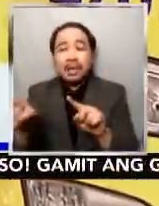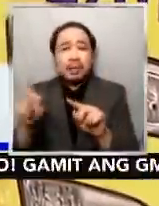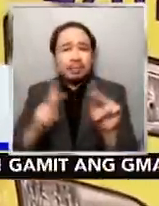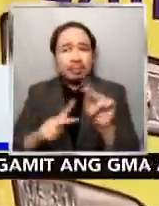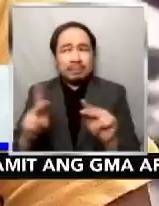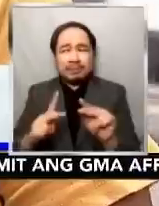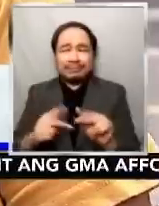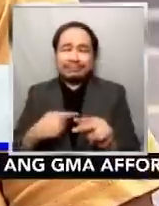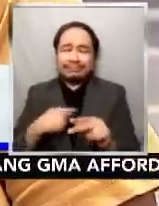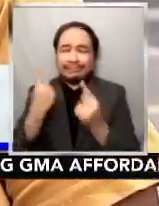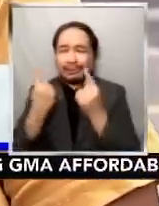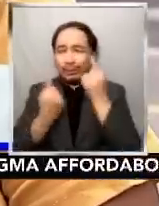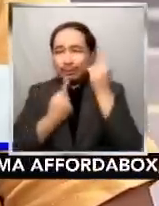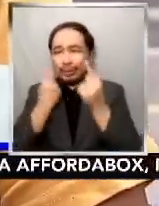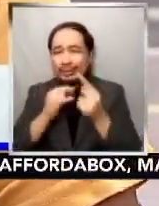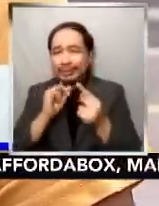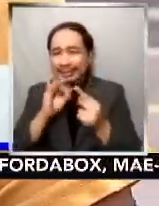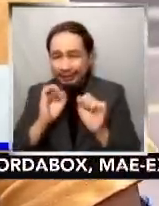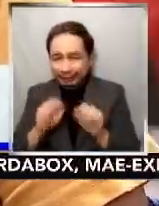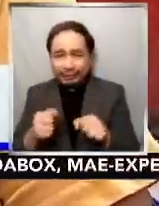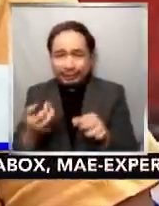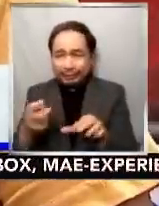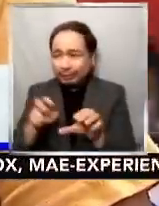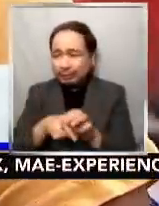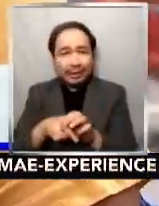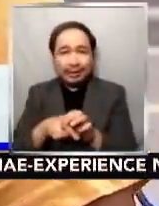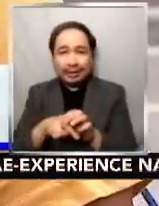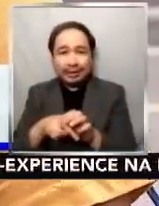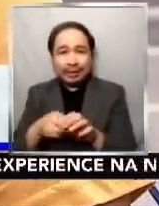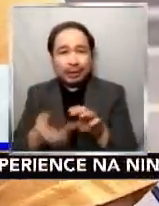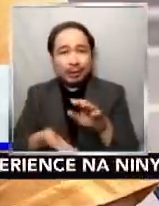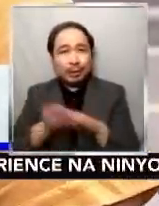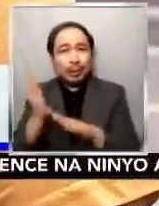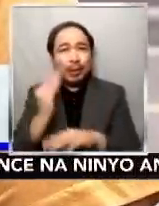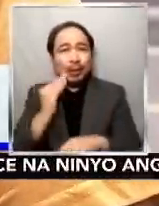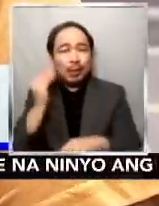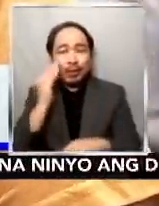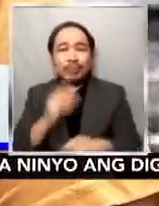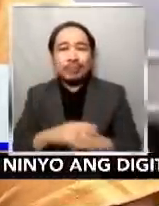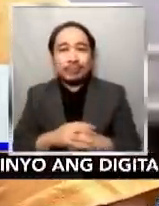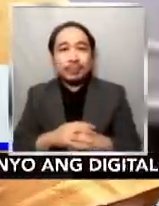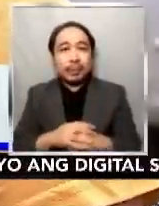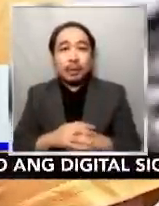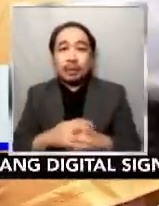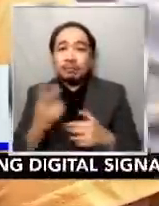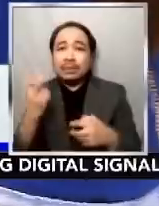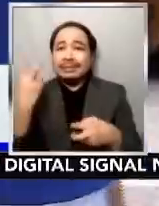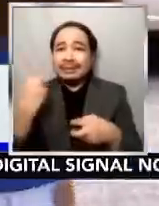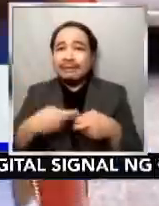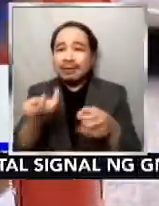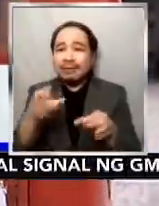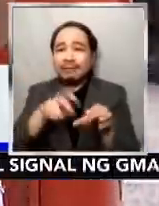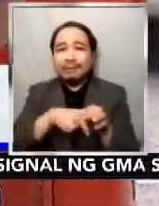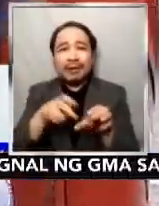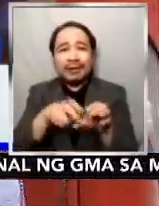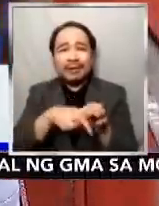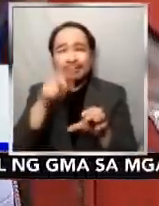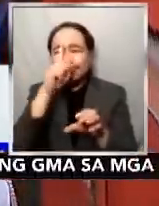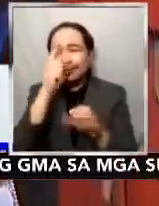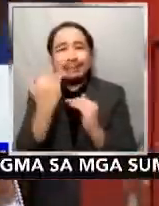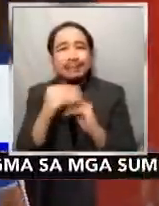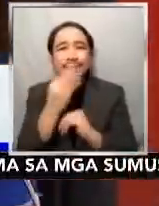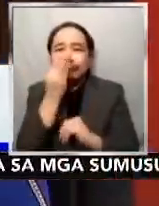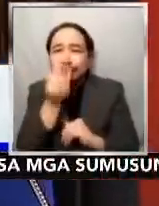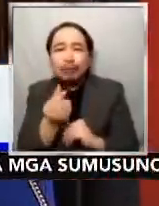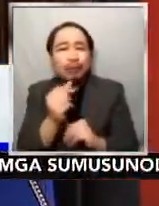makakasakay pa uwi. Mahirap sumakay. Opo. Kasi konti lang yung sasakyan. Paglilinaw ng DOTR